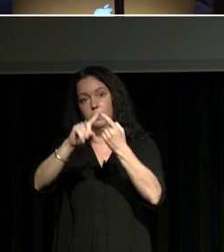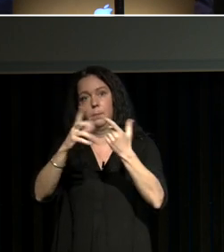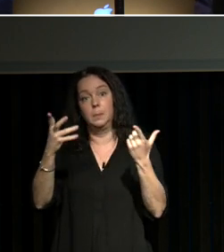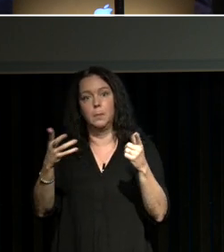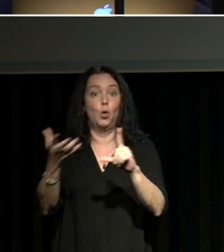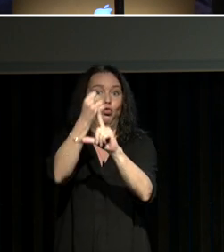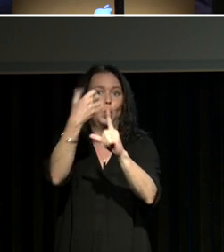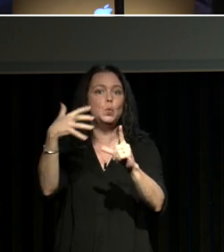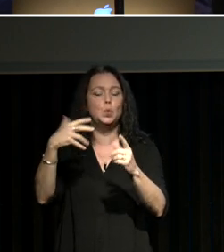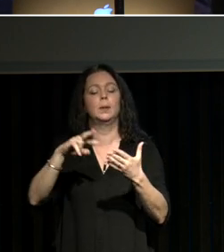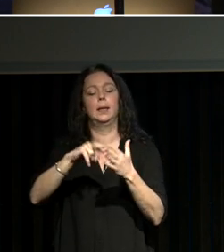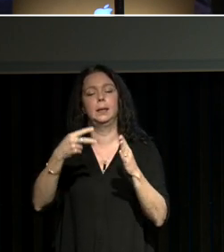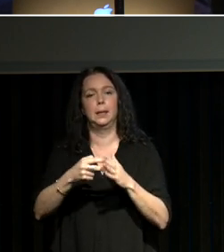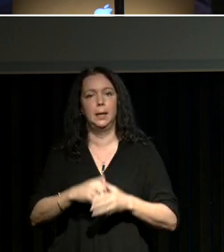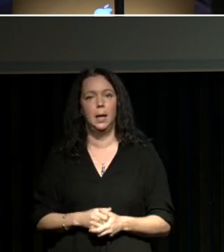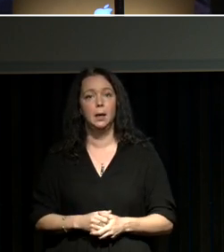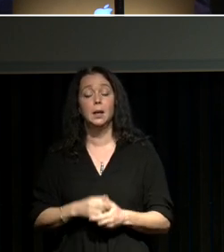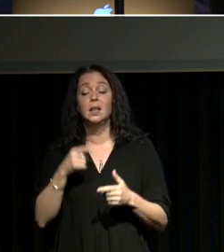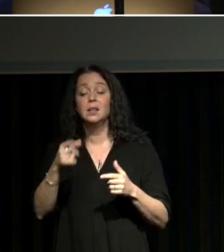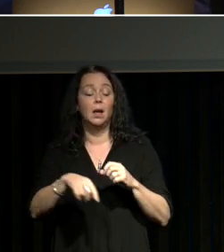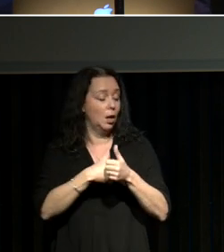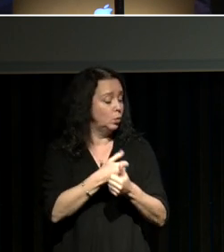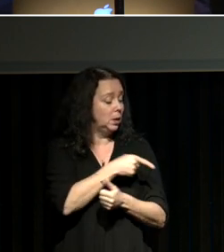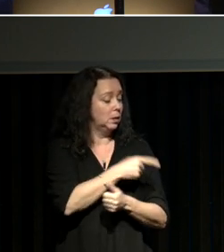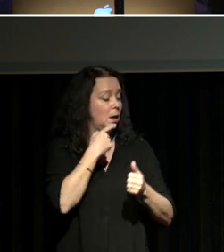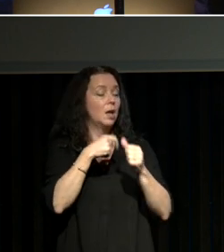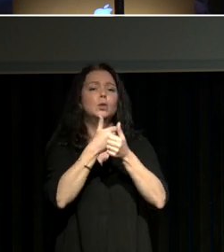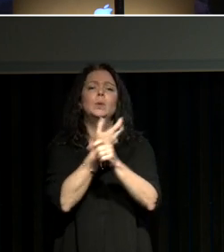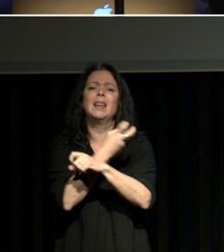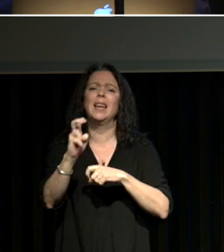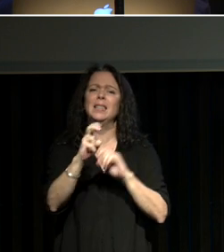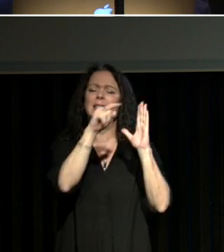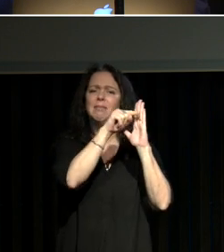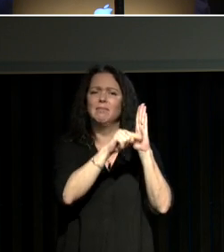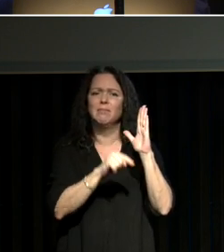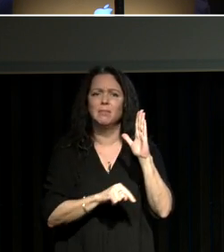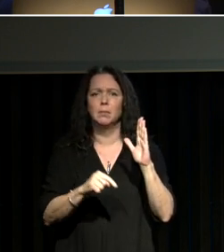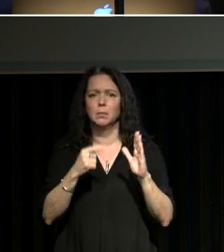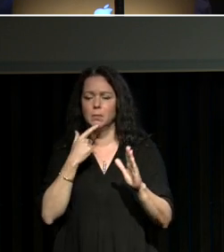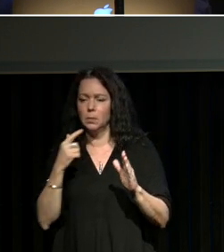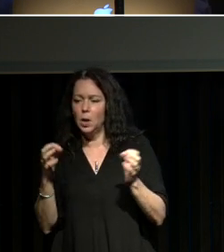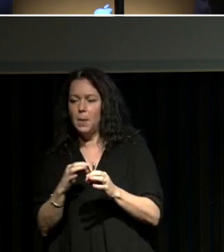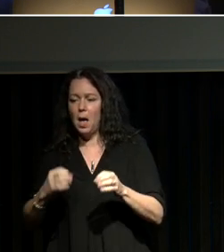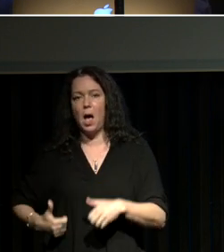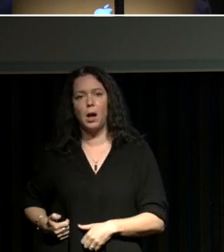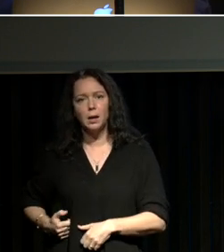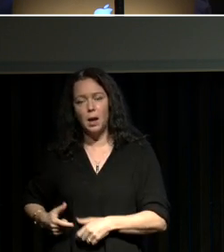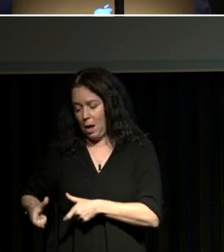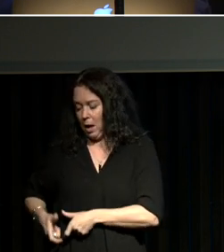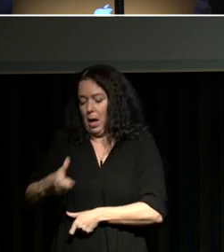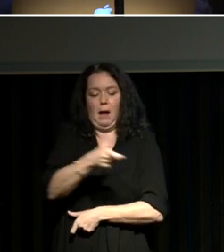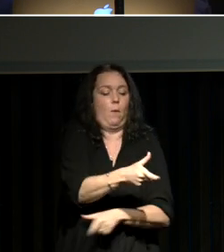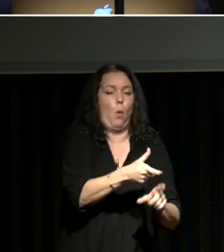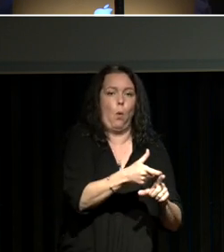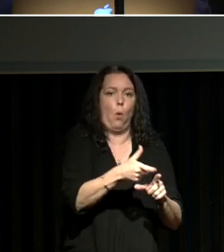sont une classification internationale des facteurs de risque de non-reprise de fonction des greffons rénaux. Et vous voyez